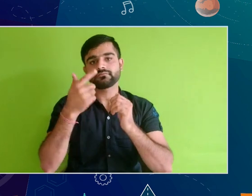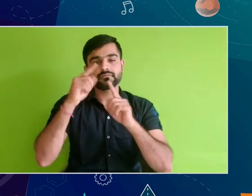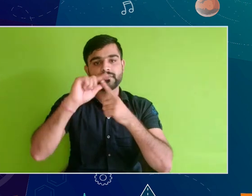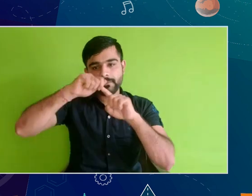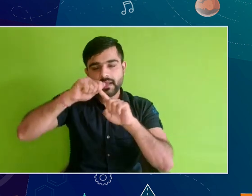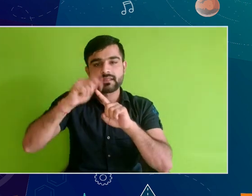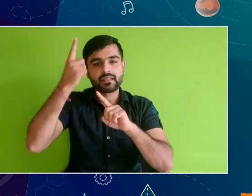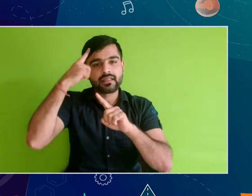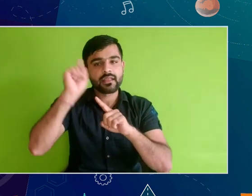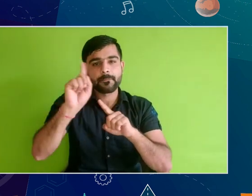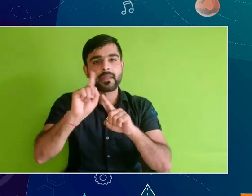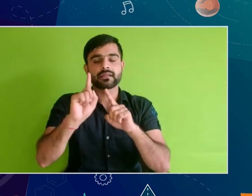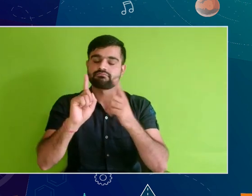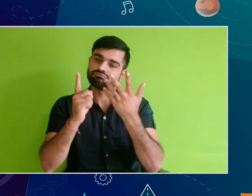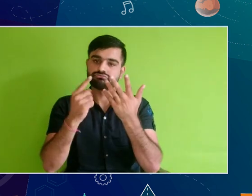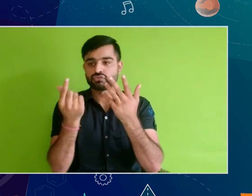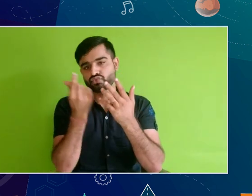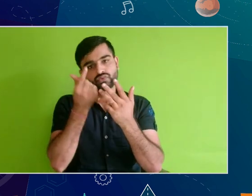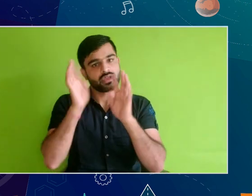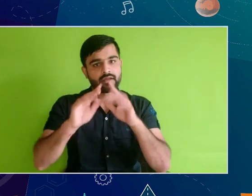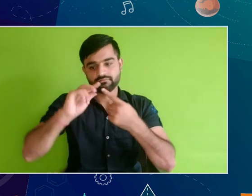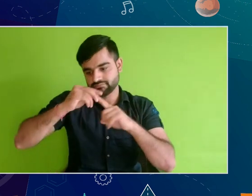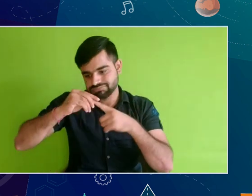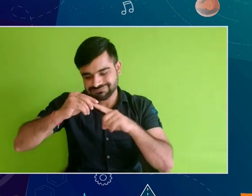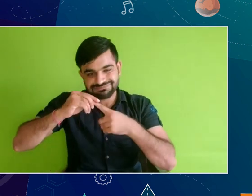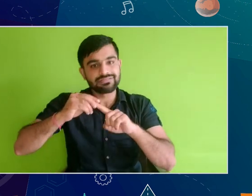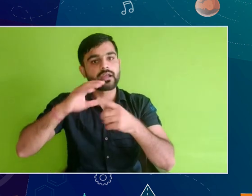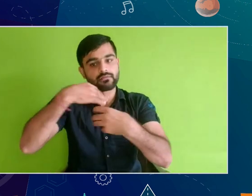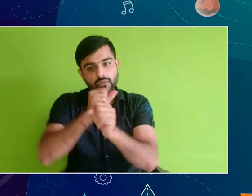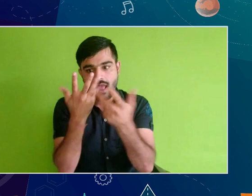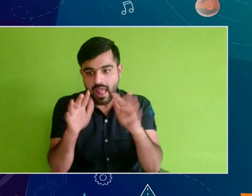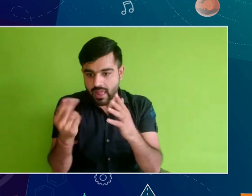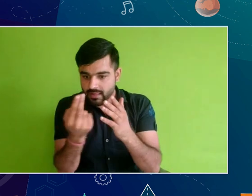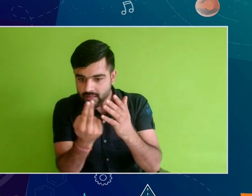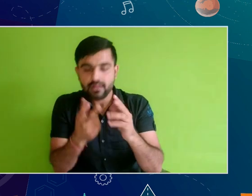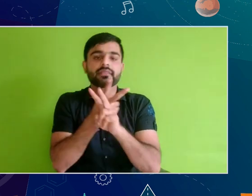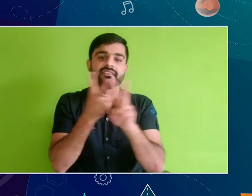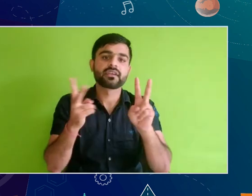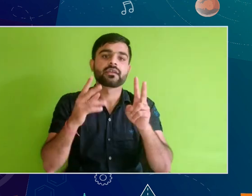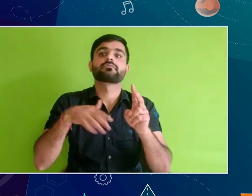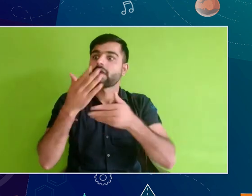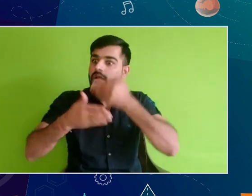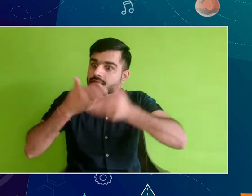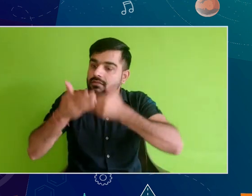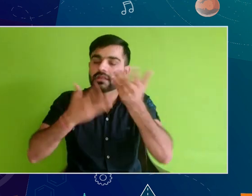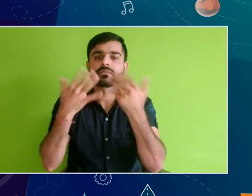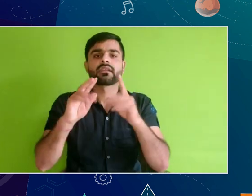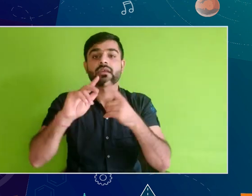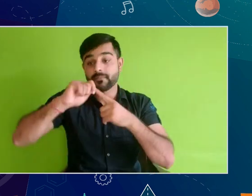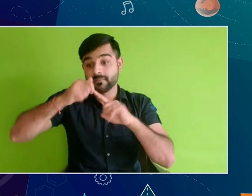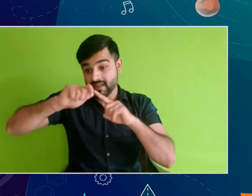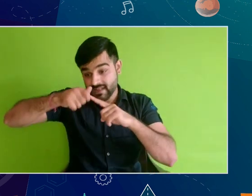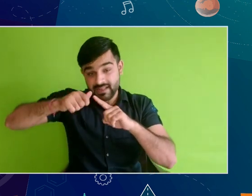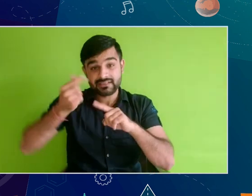पेंसिल शेविंग्स यूज करते हैं, पेंसिल शेविंग्स बनाते हैं, और फिर उसके बाद हम उनको सिखा सकते हैं कि पेंसिल शेविंग से किस तरीके से